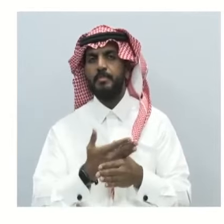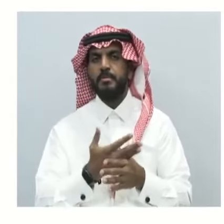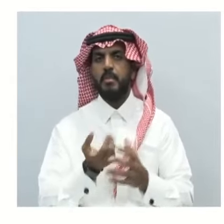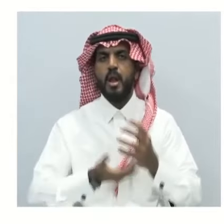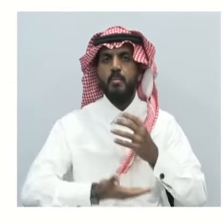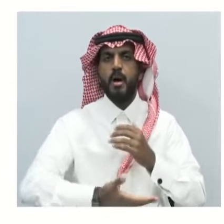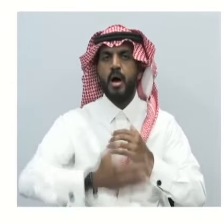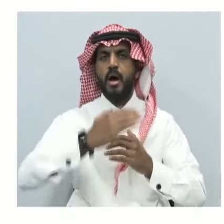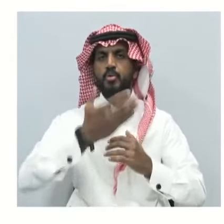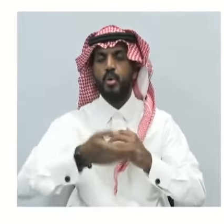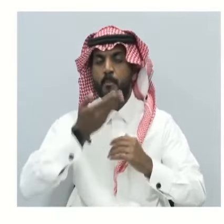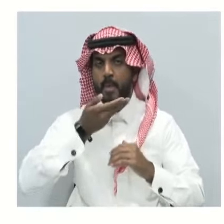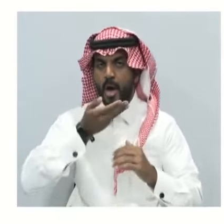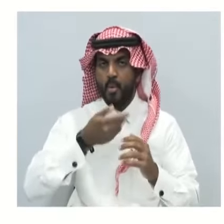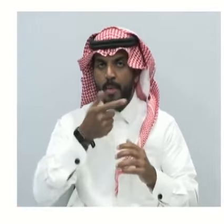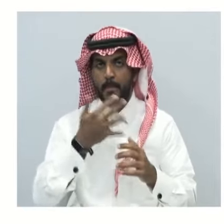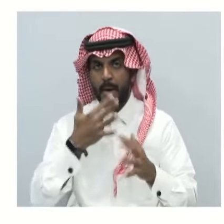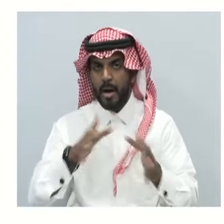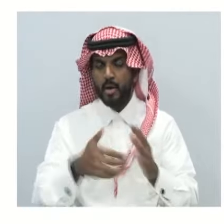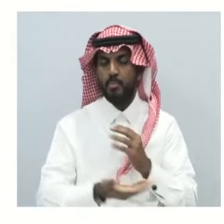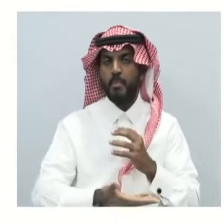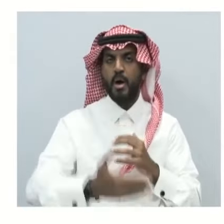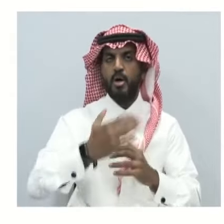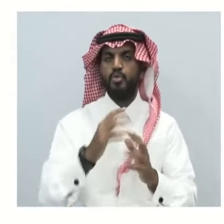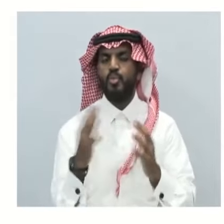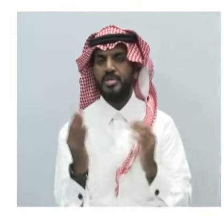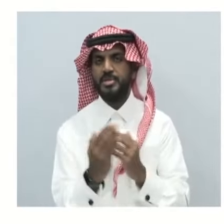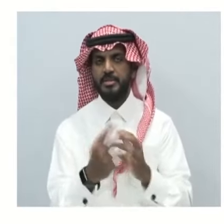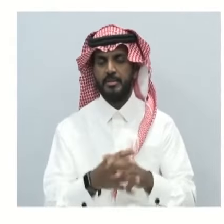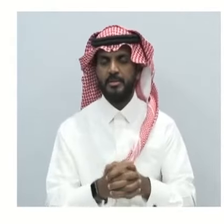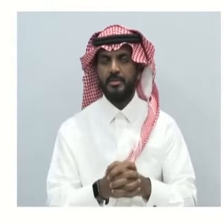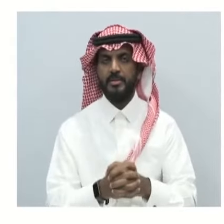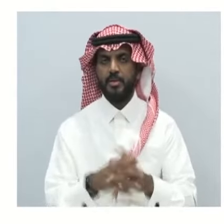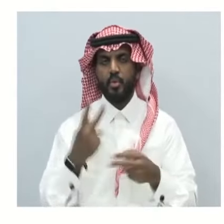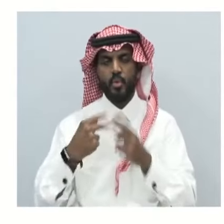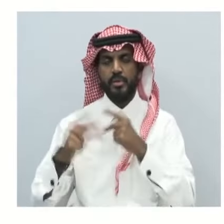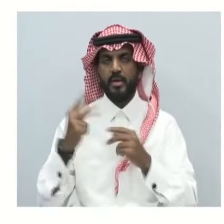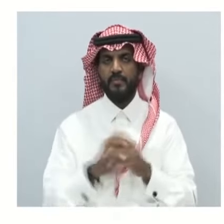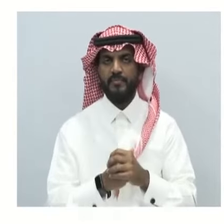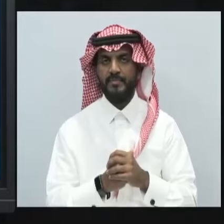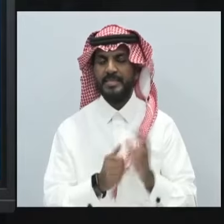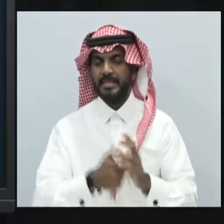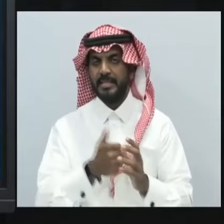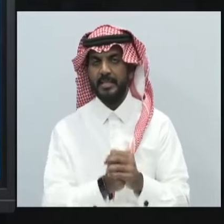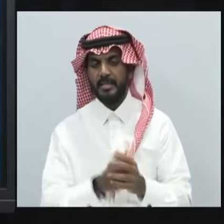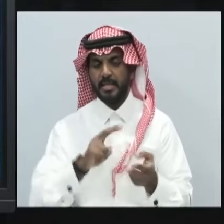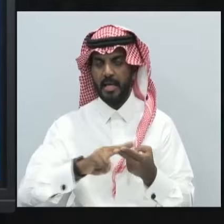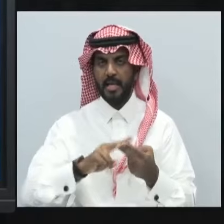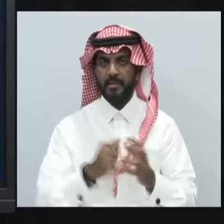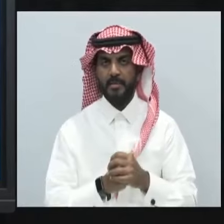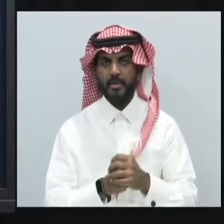والجزر في البدايه طالب وطالبتين يدعونا نعود للخلف قليلا حتى نستطيع ان نحل